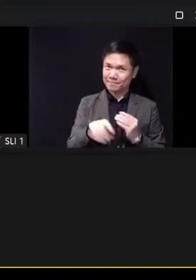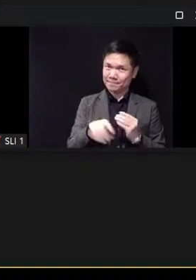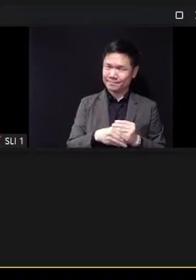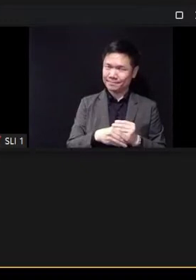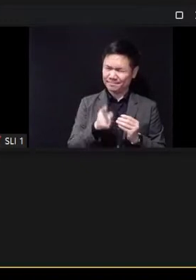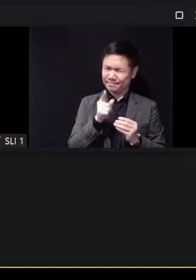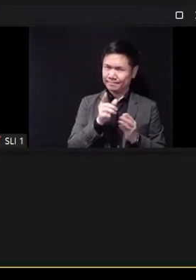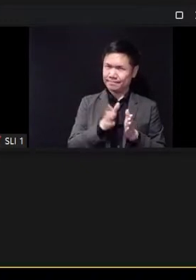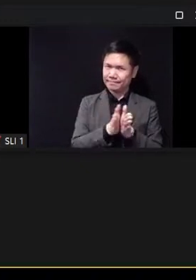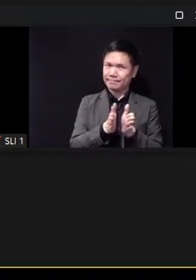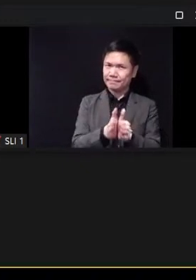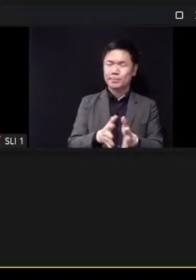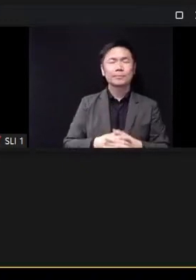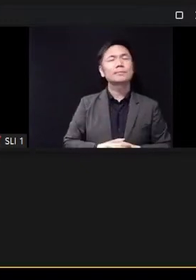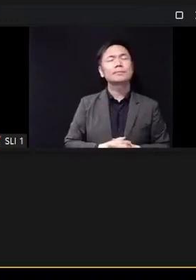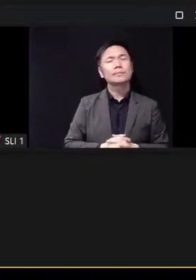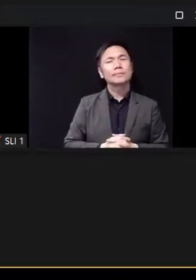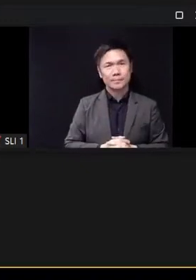Таким образом,